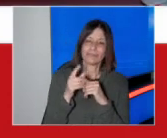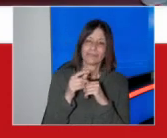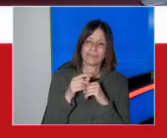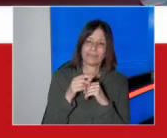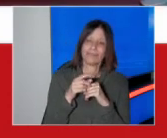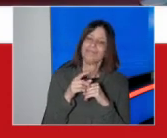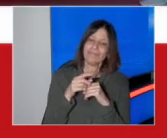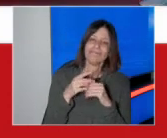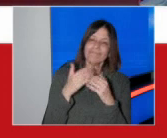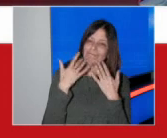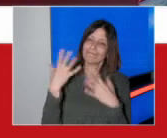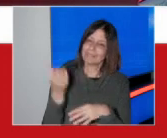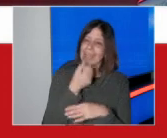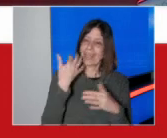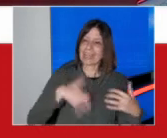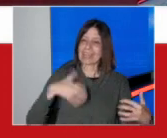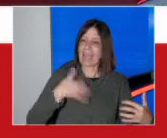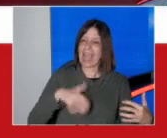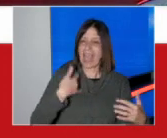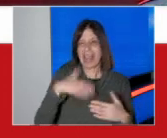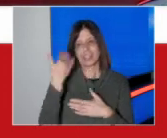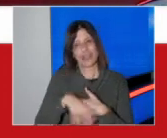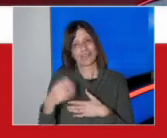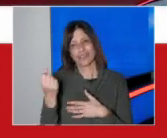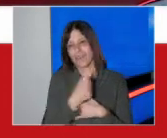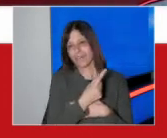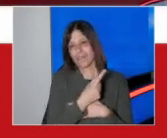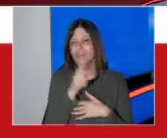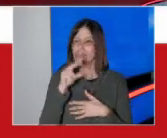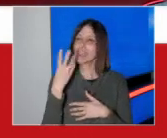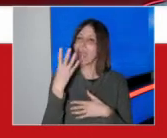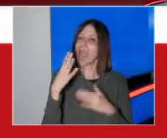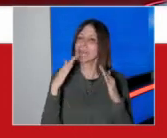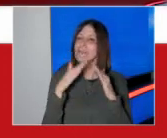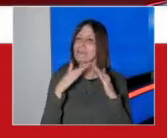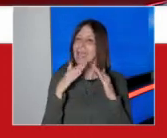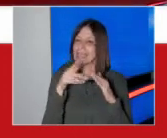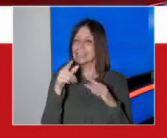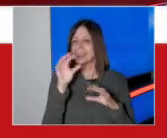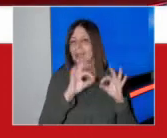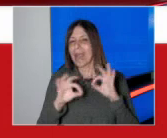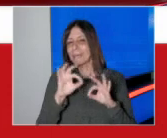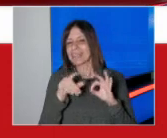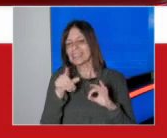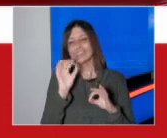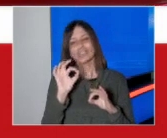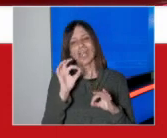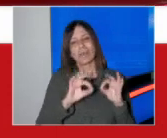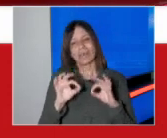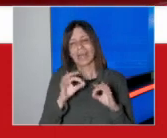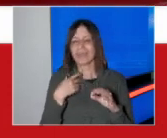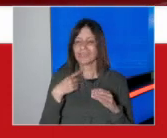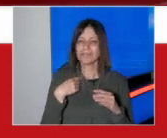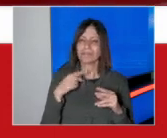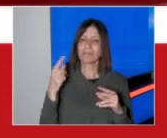אילן, קח את הגיטרה לסוף השבוע, שיהיה לך סוף שבוע. יש לי 4 בבית, אני במעבדה, זה זאת של המעבדה. קבלנו בפעם